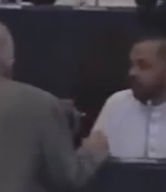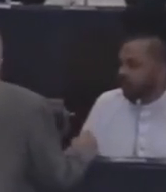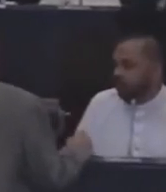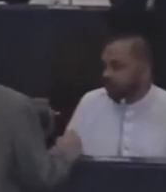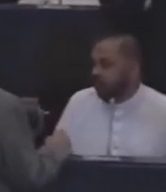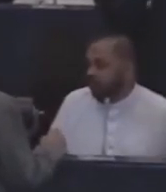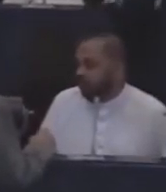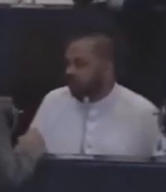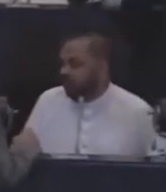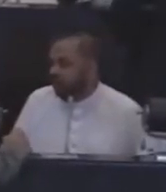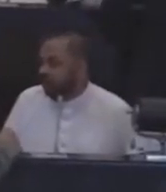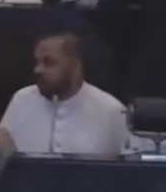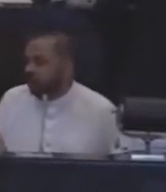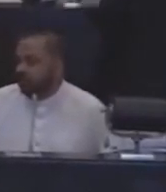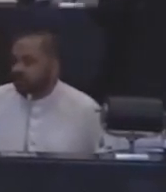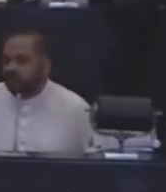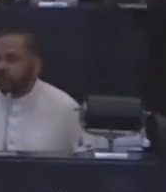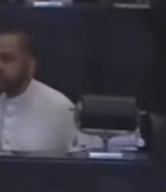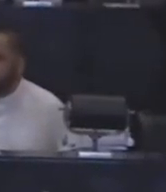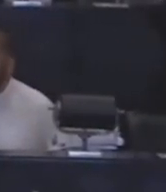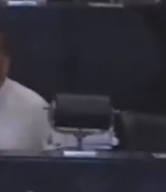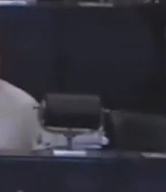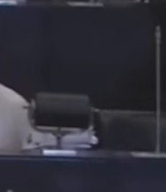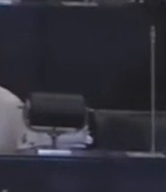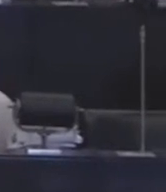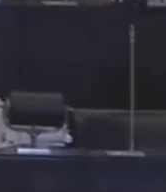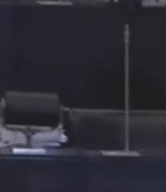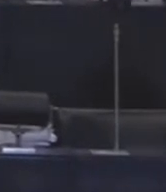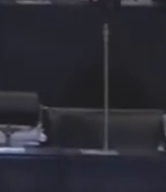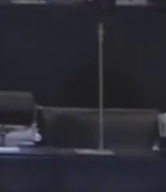අගමැතිතුමා රනිල් වික්‍රමසිංහ මහත්තයා මෙතන ගිහිල්ලා තනි තනියෙන්